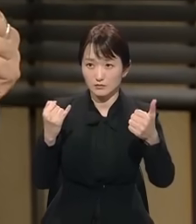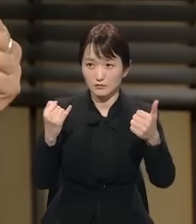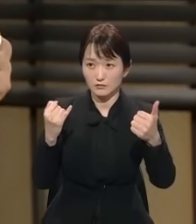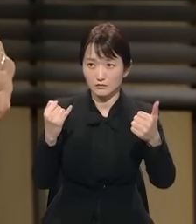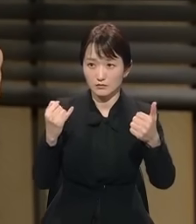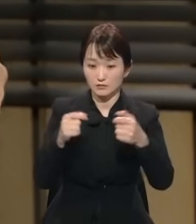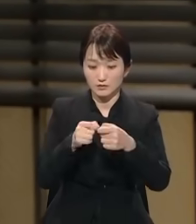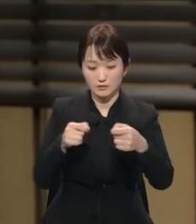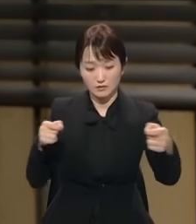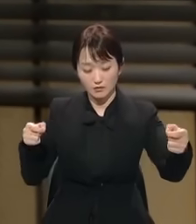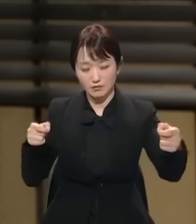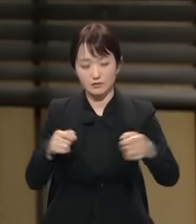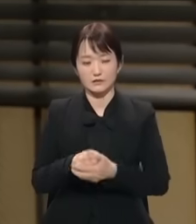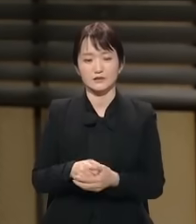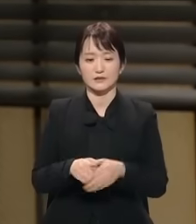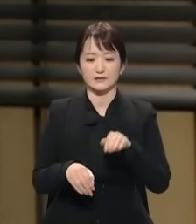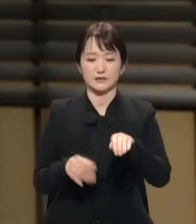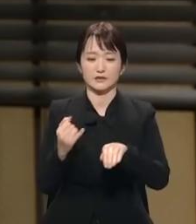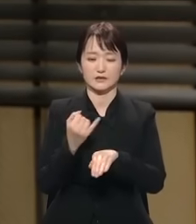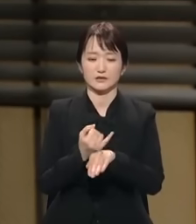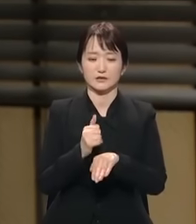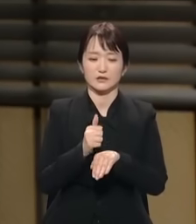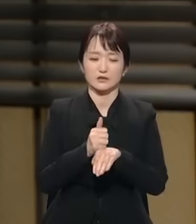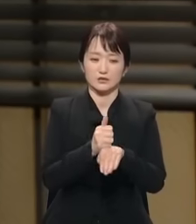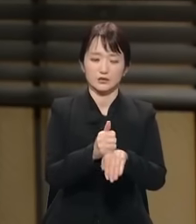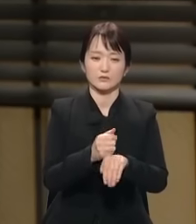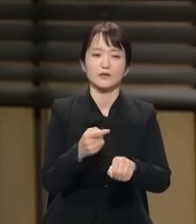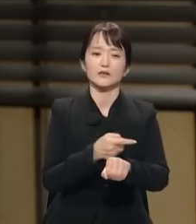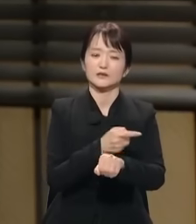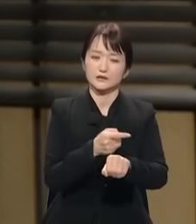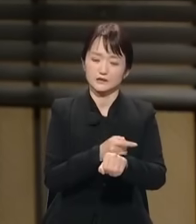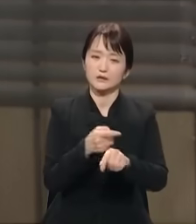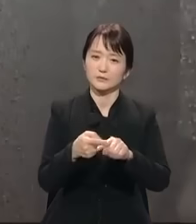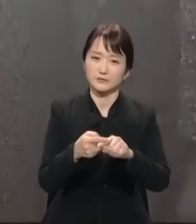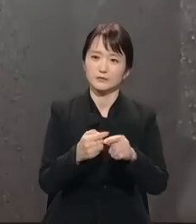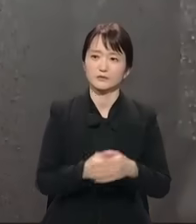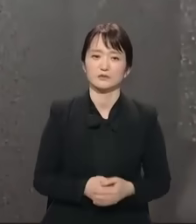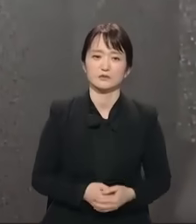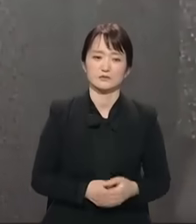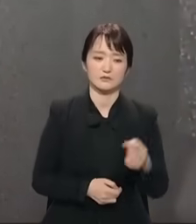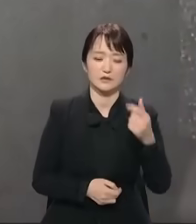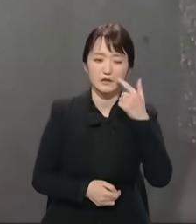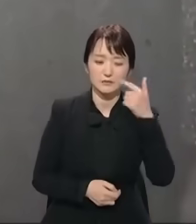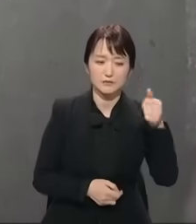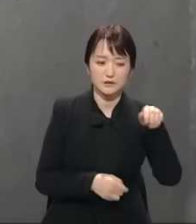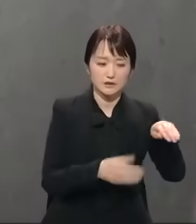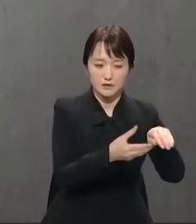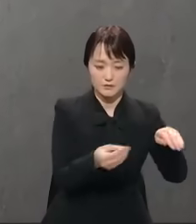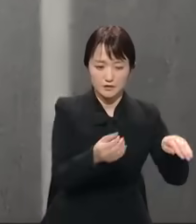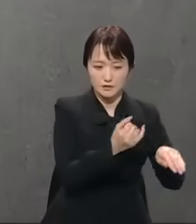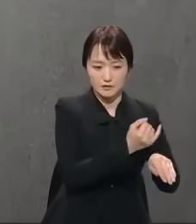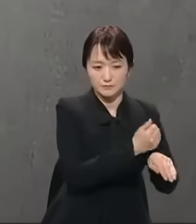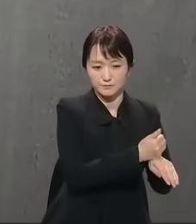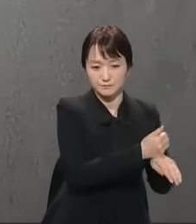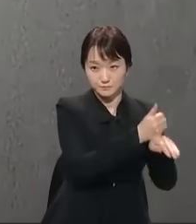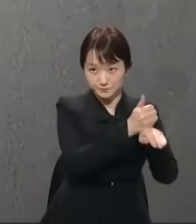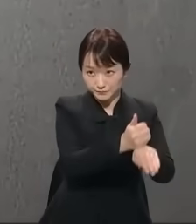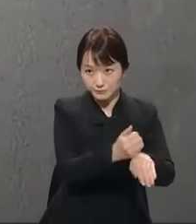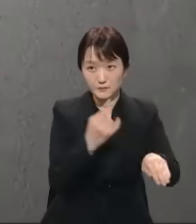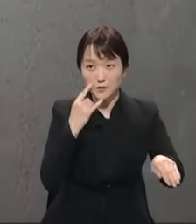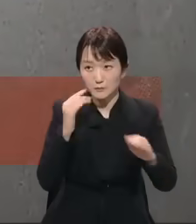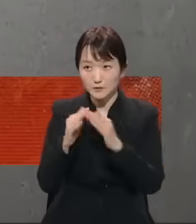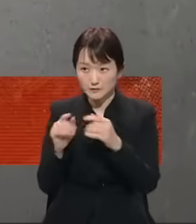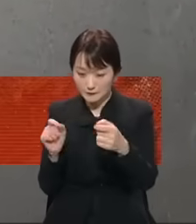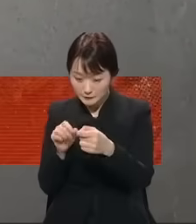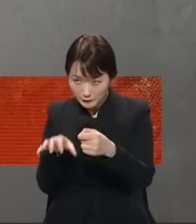시간 정도 거리에 산다고 합니다. 그런데 작은아버지가 렌터카를 빌려와서 어머니 집 근처 공터에 저렇게 차를 세워두고 대기를 하고 있다가